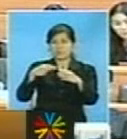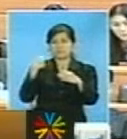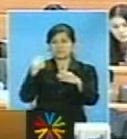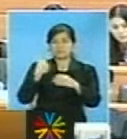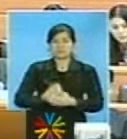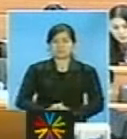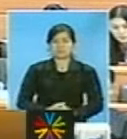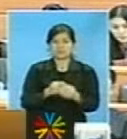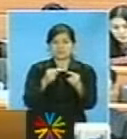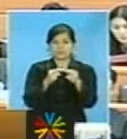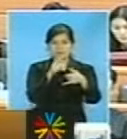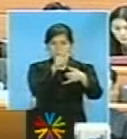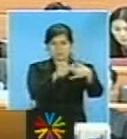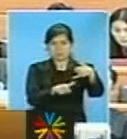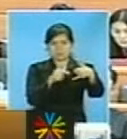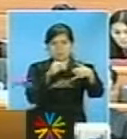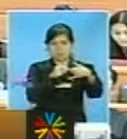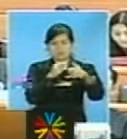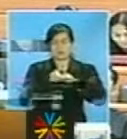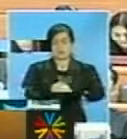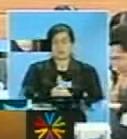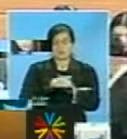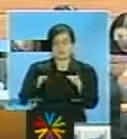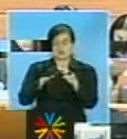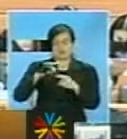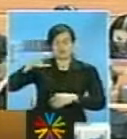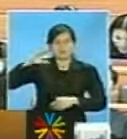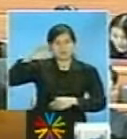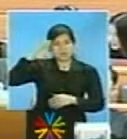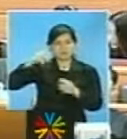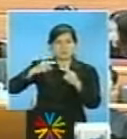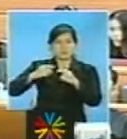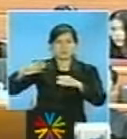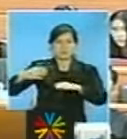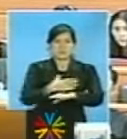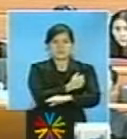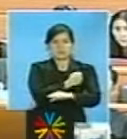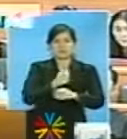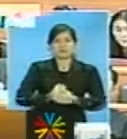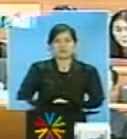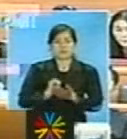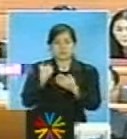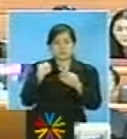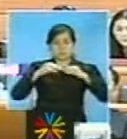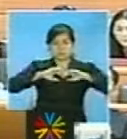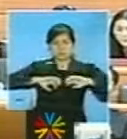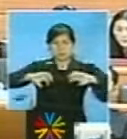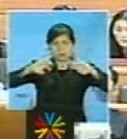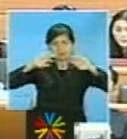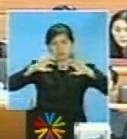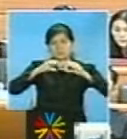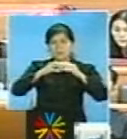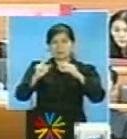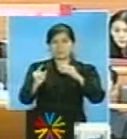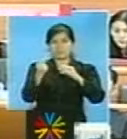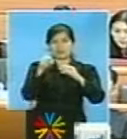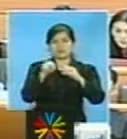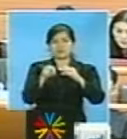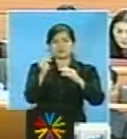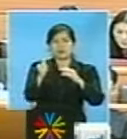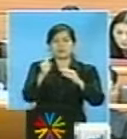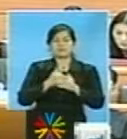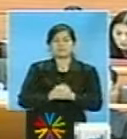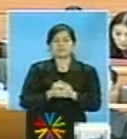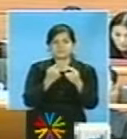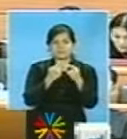เป็นผลพวงจากการที่พลเอกสนธิบุญรักกรินทร์ยึดอำนาจเขาจึงได้จัดตั้งรัฐบาลแต่